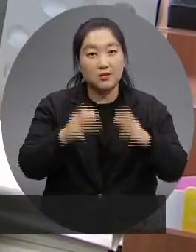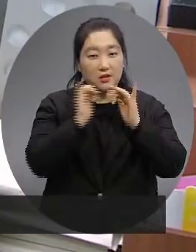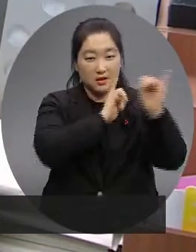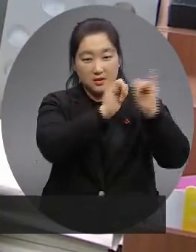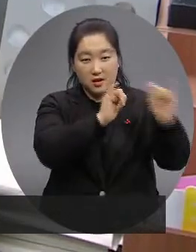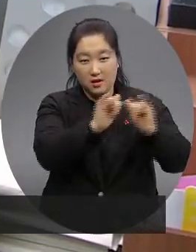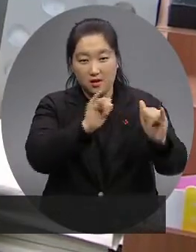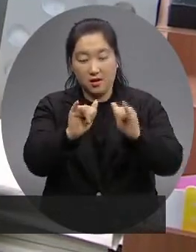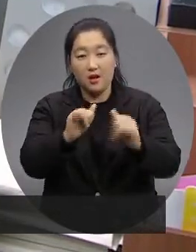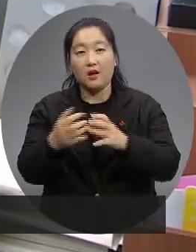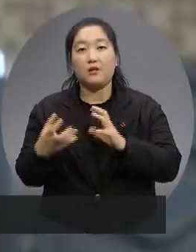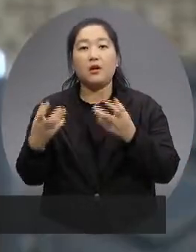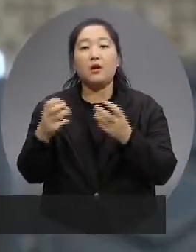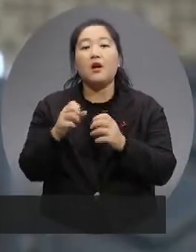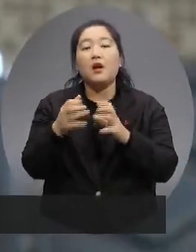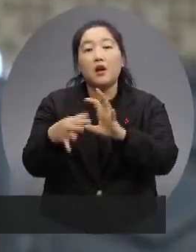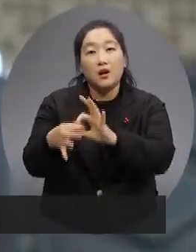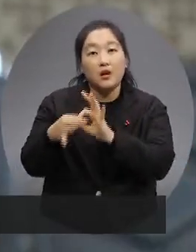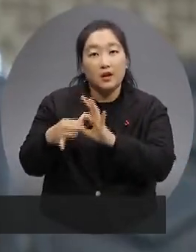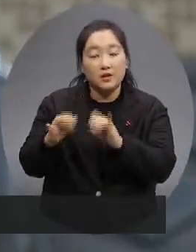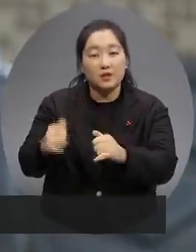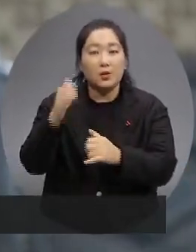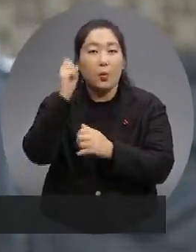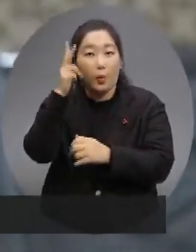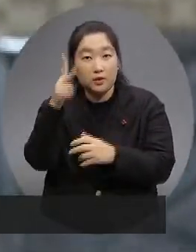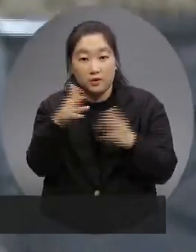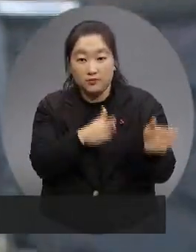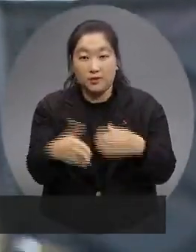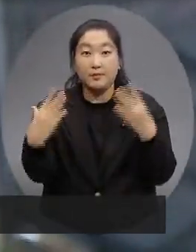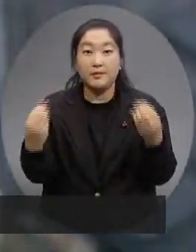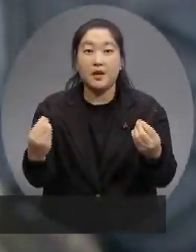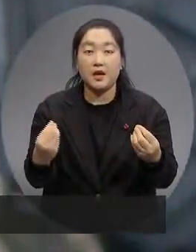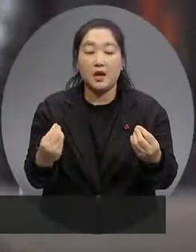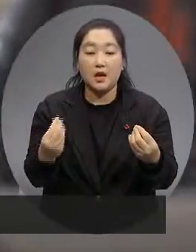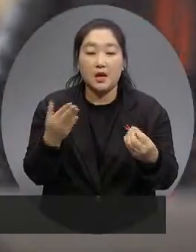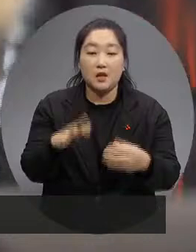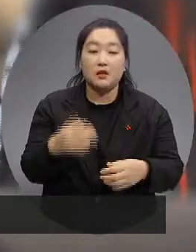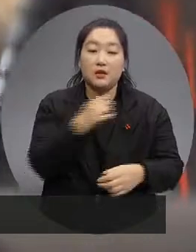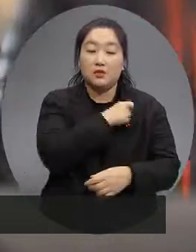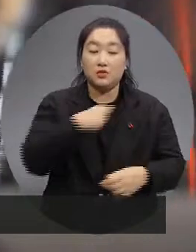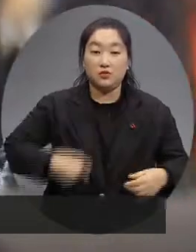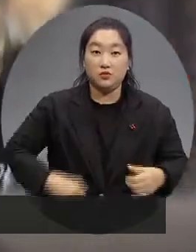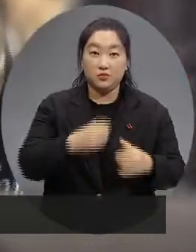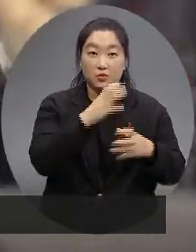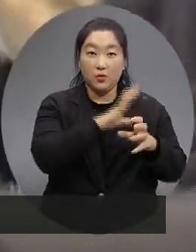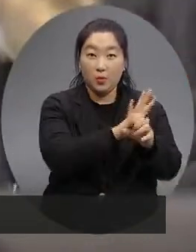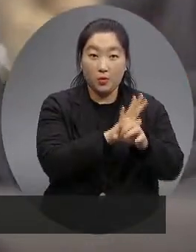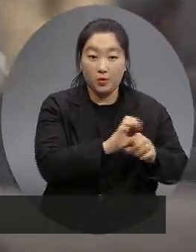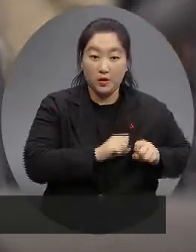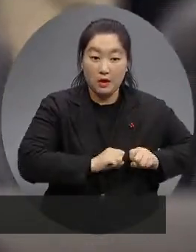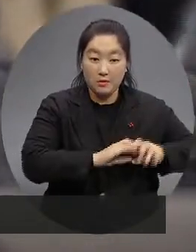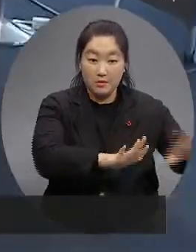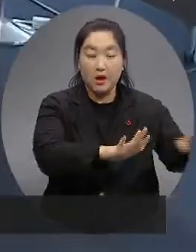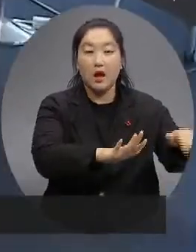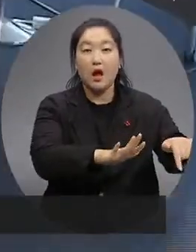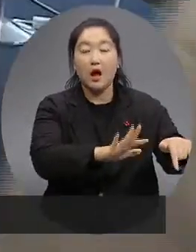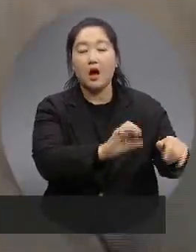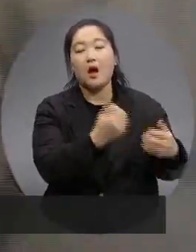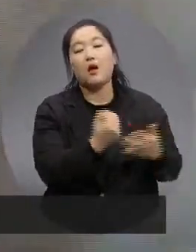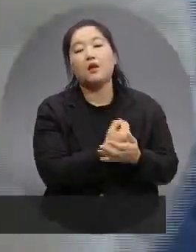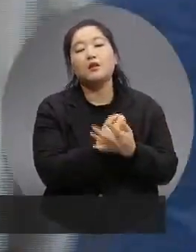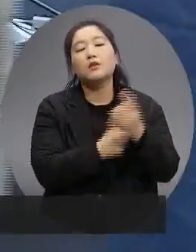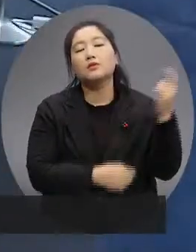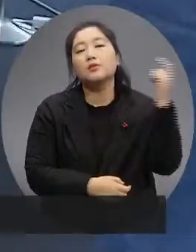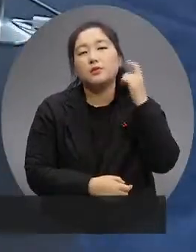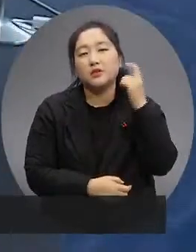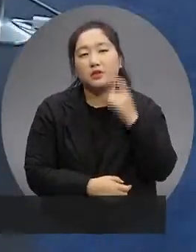연락하고 거래처와 호텔까지 모두 정비했습니다. 그런데 중국에 코로나19가 다시 번진다는 안타까운